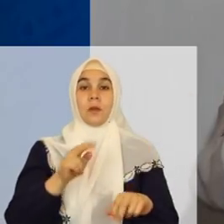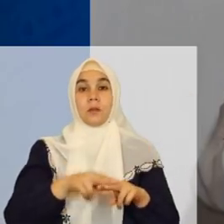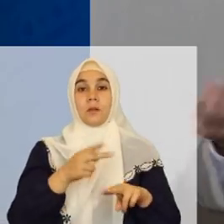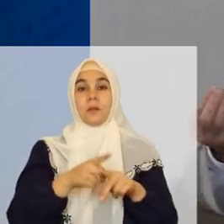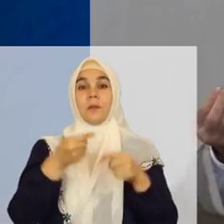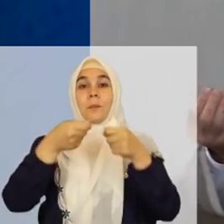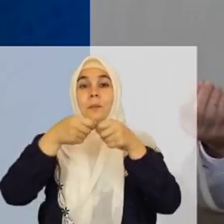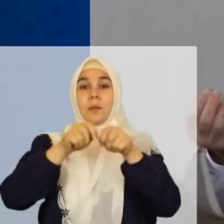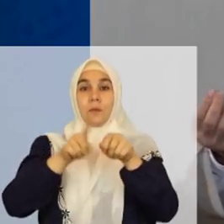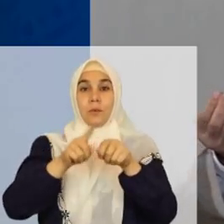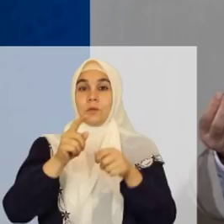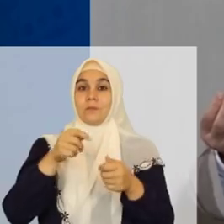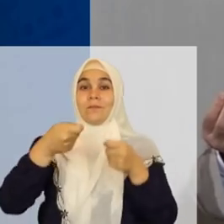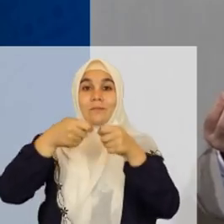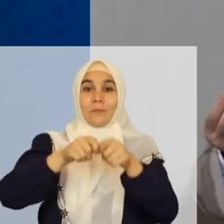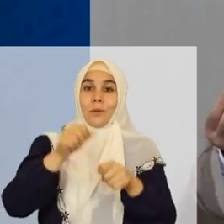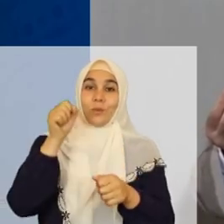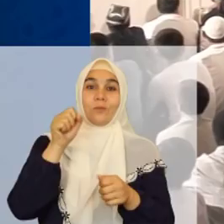Hattoki bitni ham tega olmaydi.